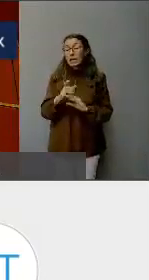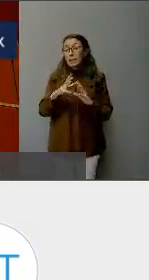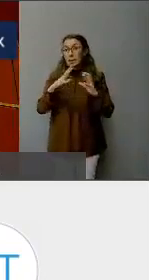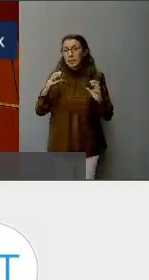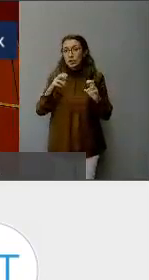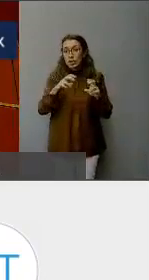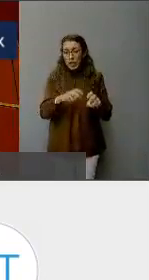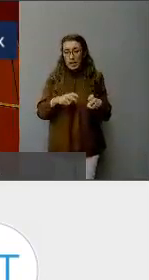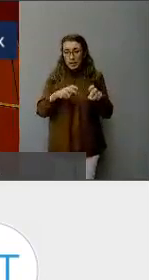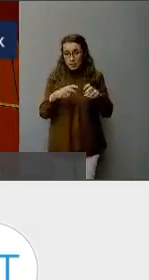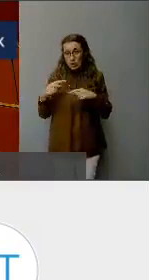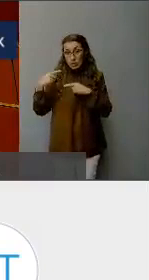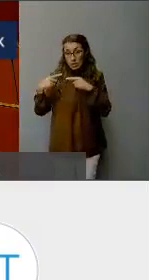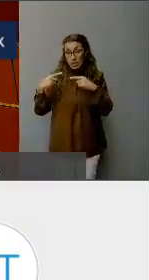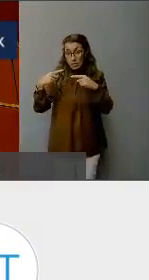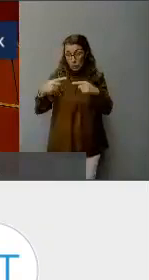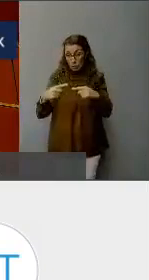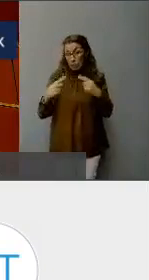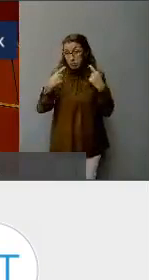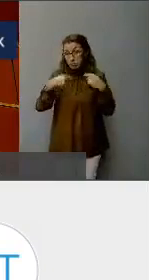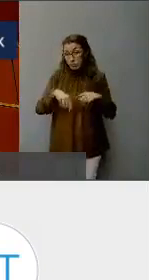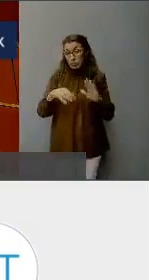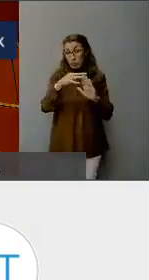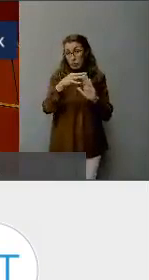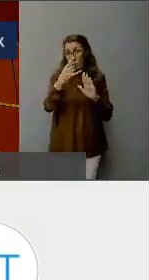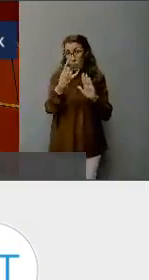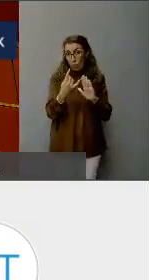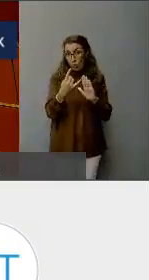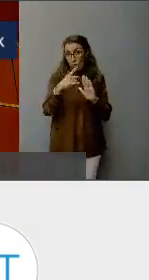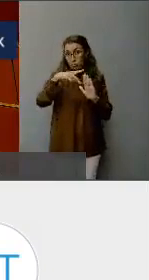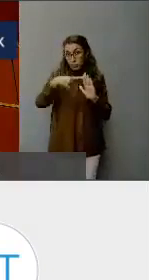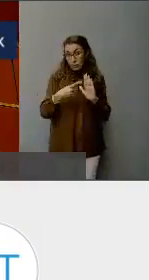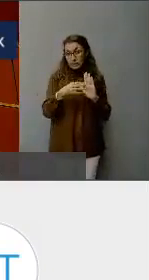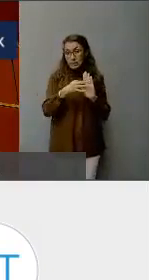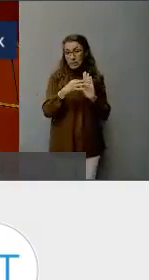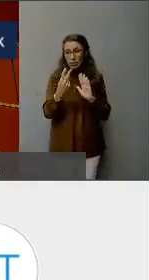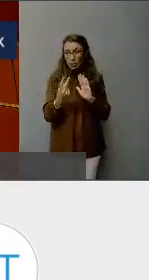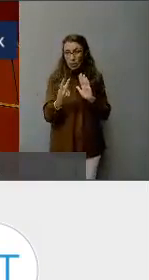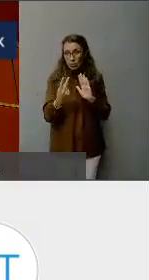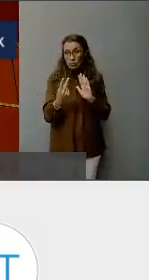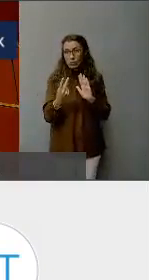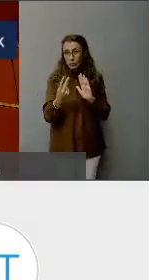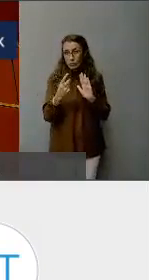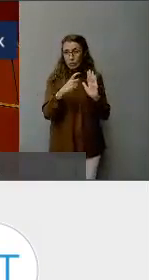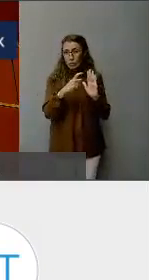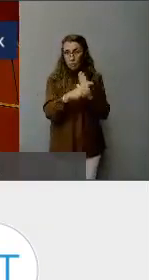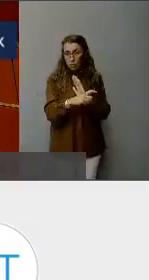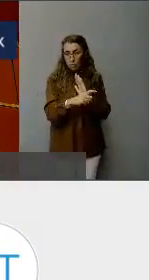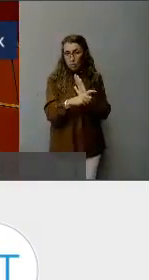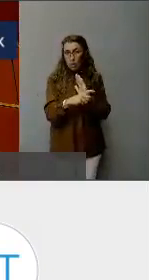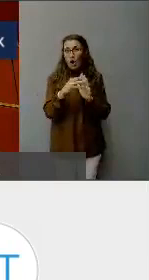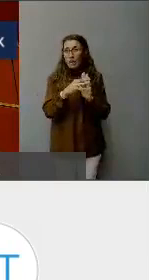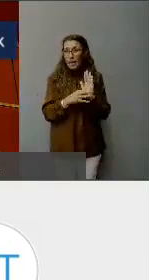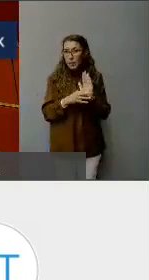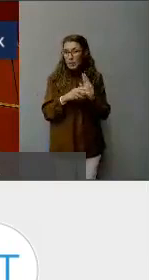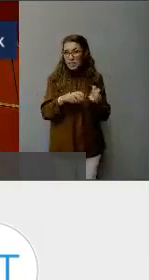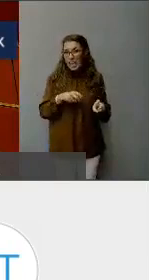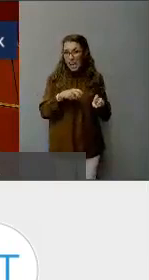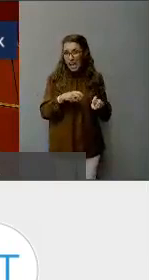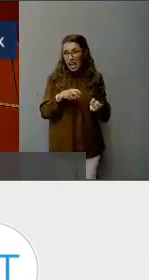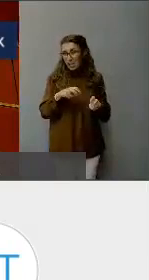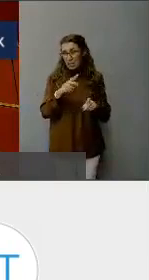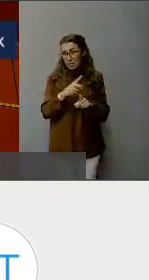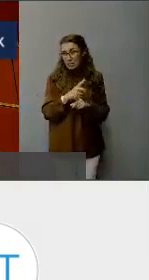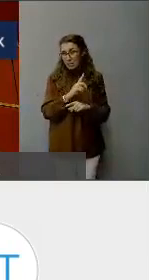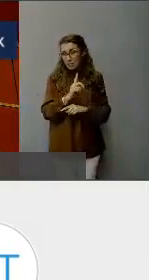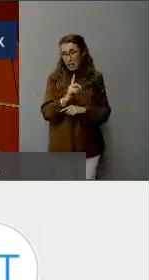1 e poi il punto 2 tra soggetti privi di requisiti prendono agricolo noi chiediamo di abrogare questo secondo punto perché pensiamo che si debba tornare il